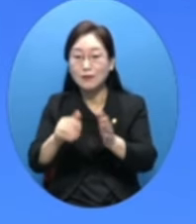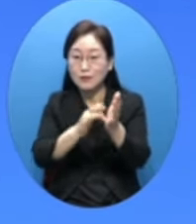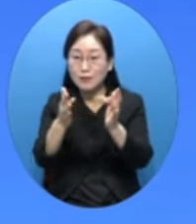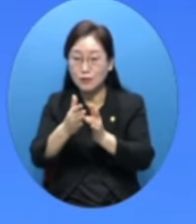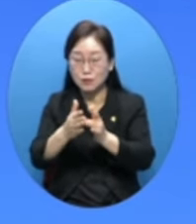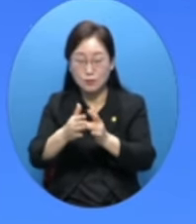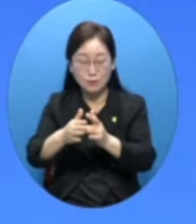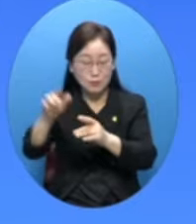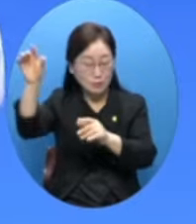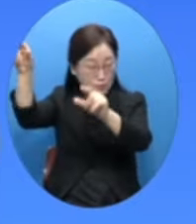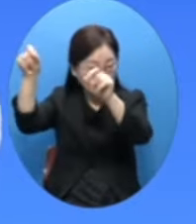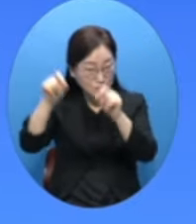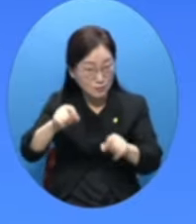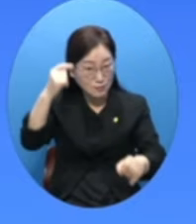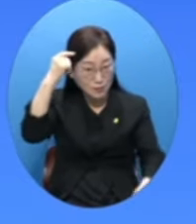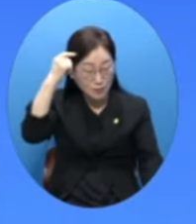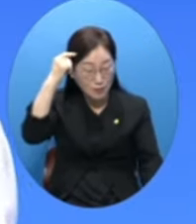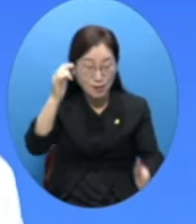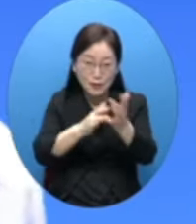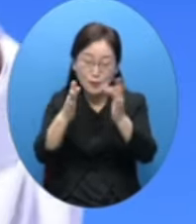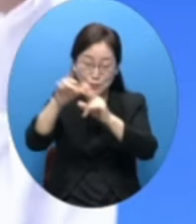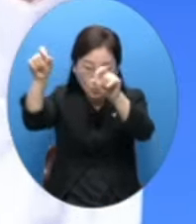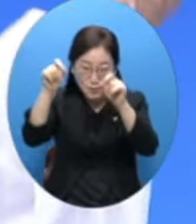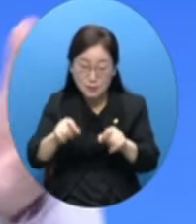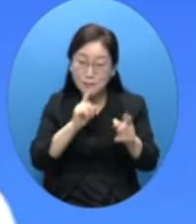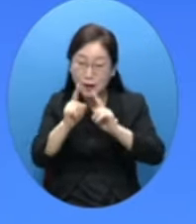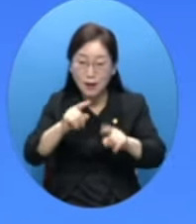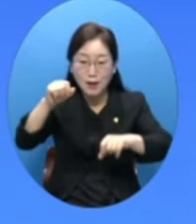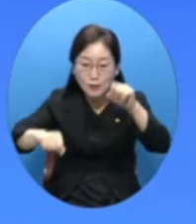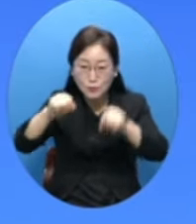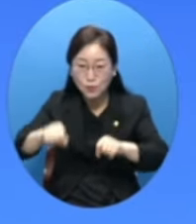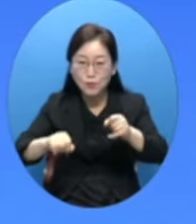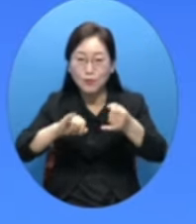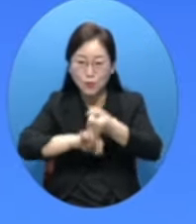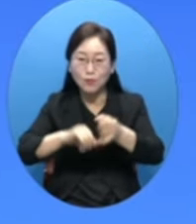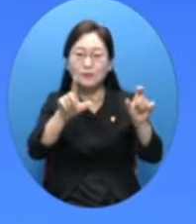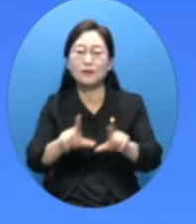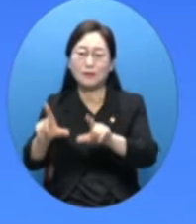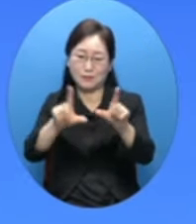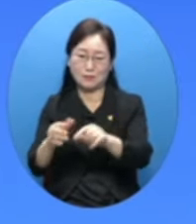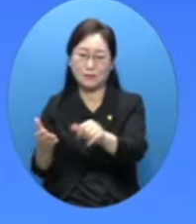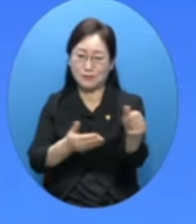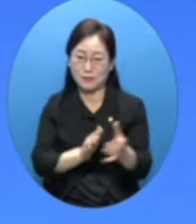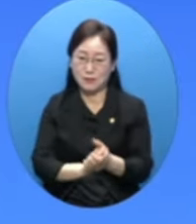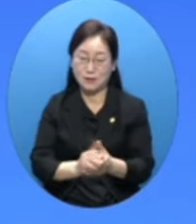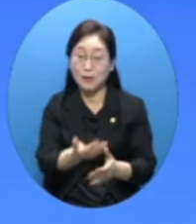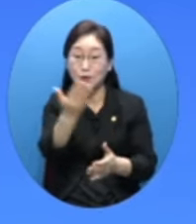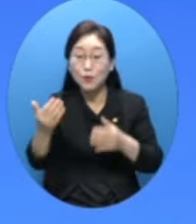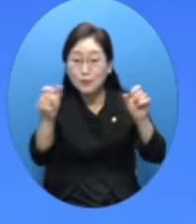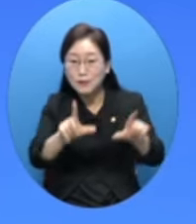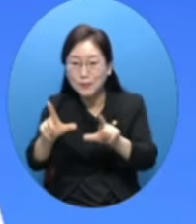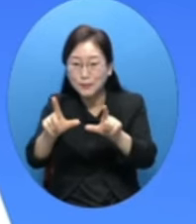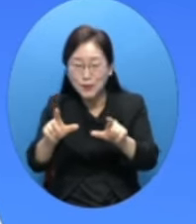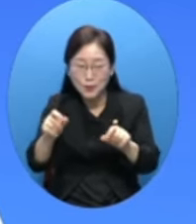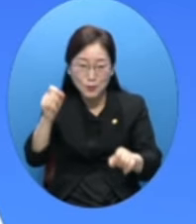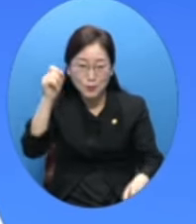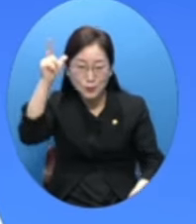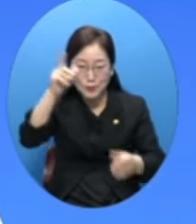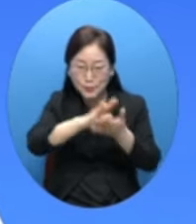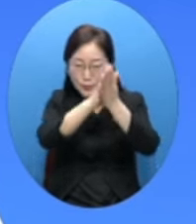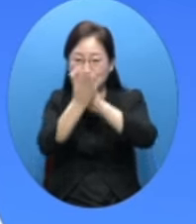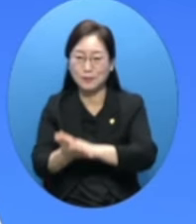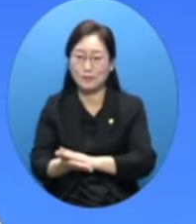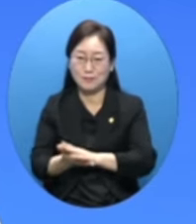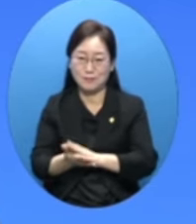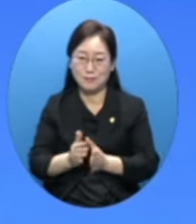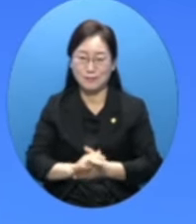예수님처럼 생각하고 예수님처럼 말하고 예수님처럼 행동하는 삶을 살아가시길 바랍니다. 그럼 여러분의 삶이 위대한 삶으로 바뀌어지게 될